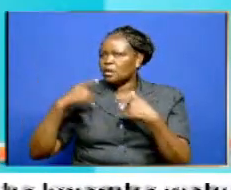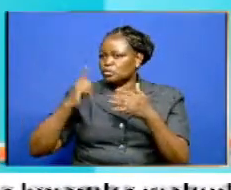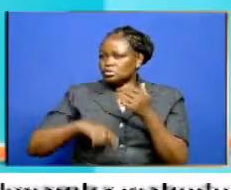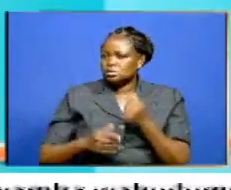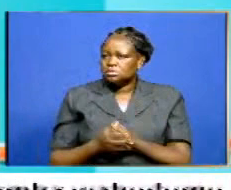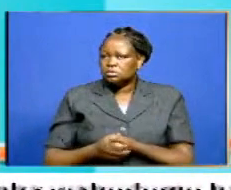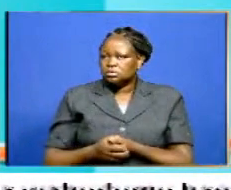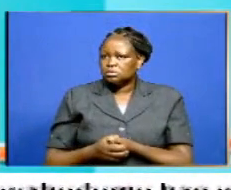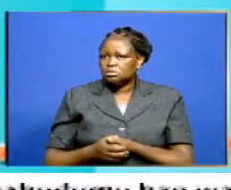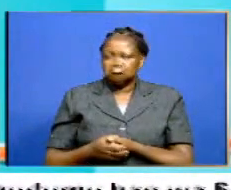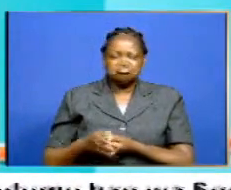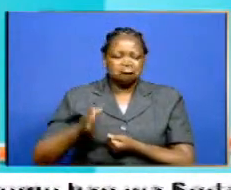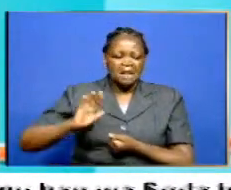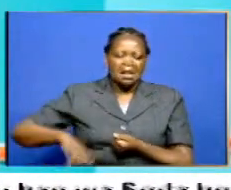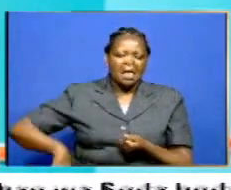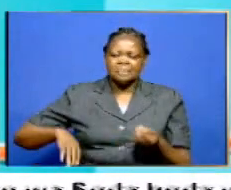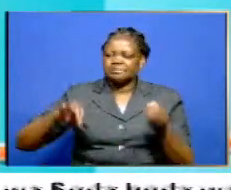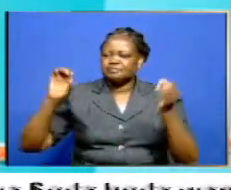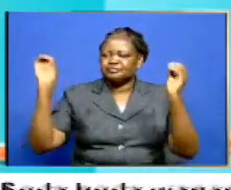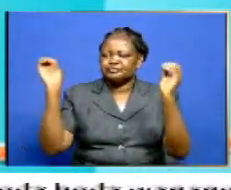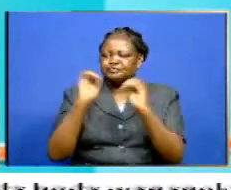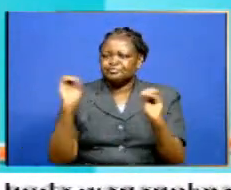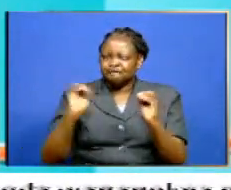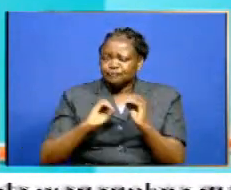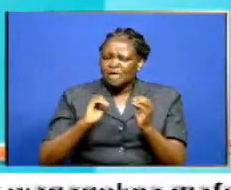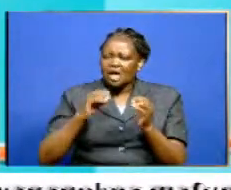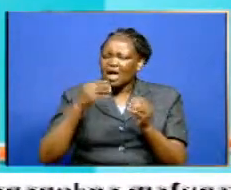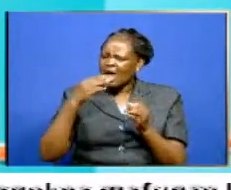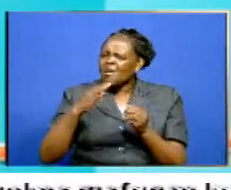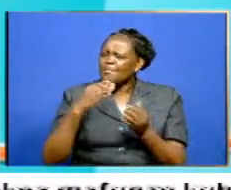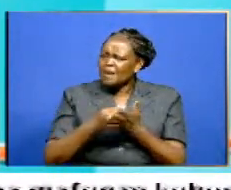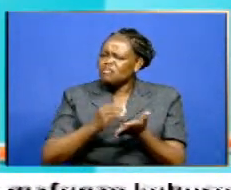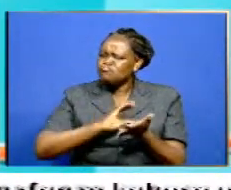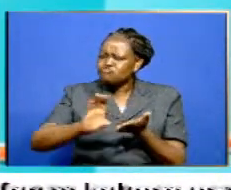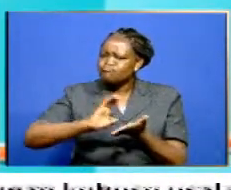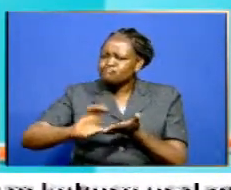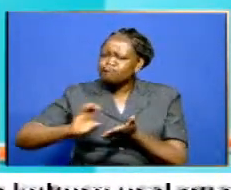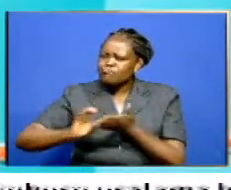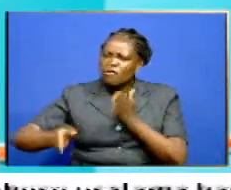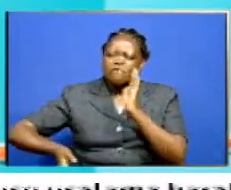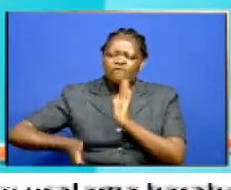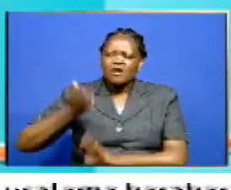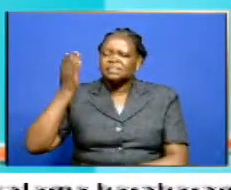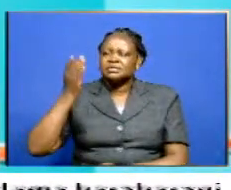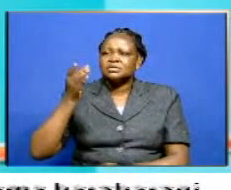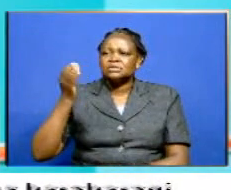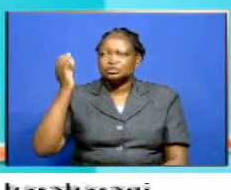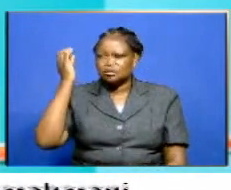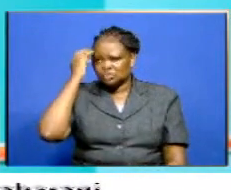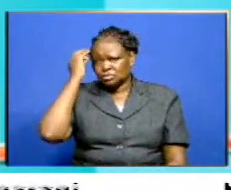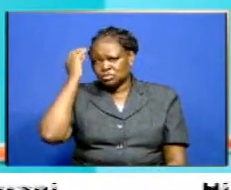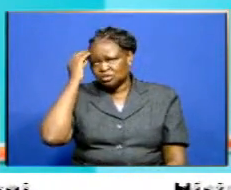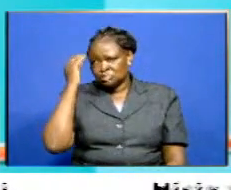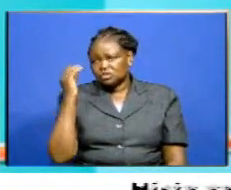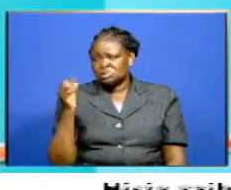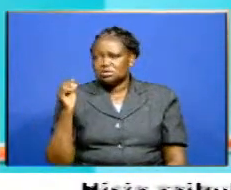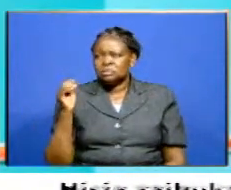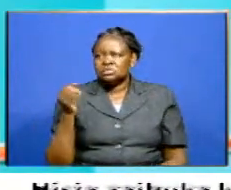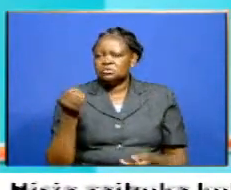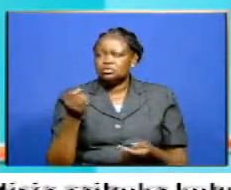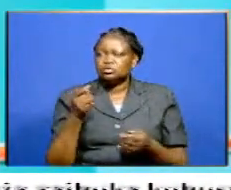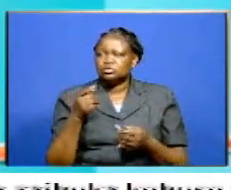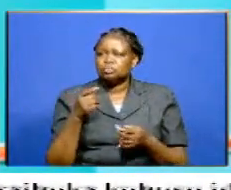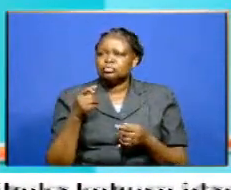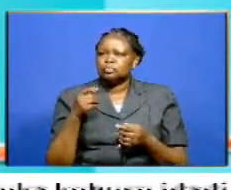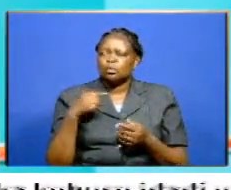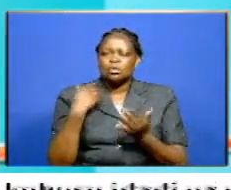hakukuwa na delays za kudisbursi pesa za HELB. Ungepata kwamba mwanafunzi hata yule parallel sponsored anaweza apply